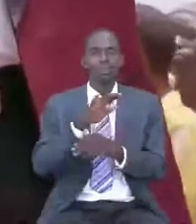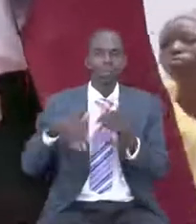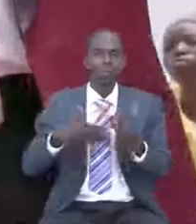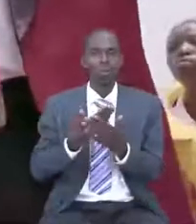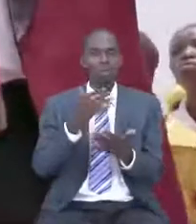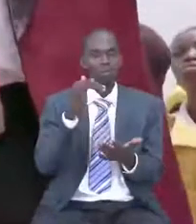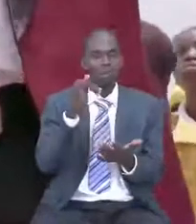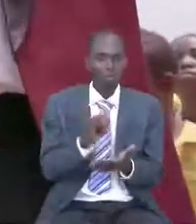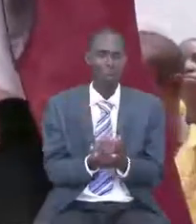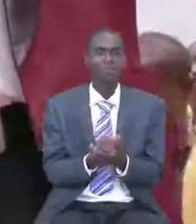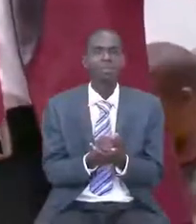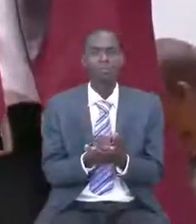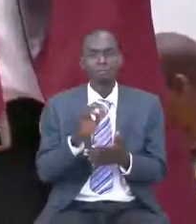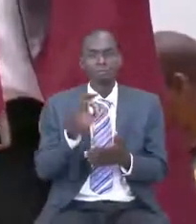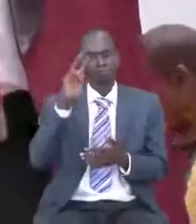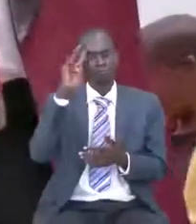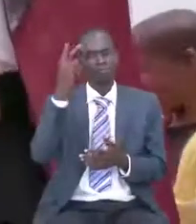Et transforme